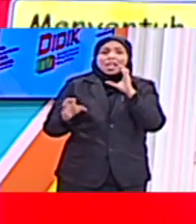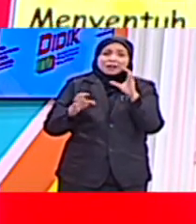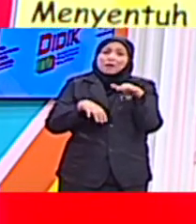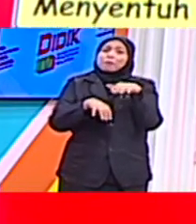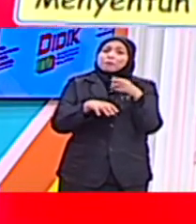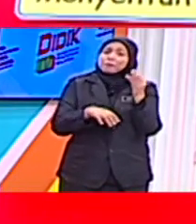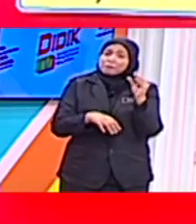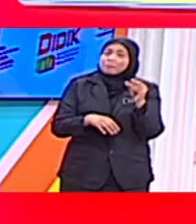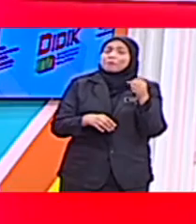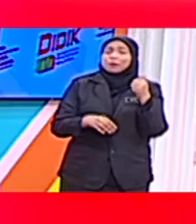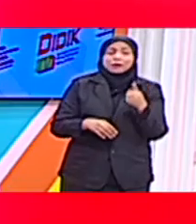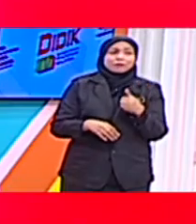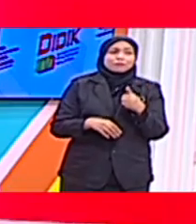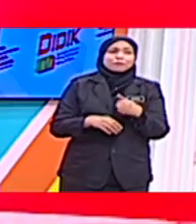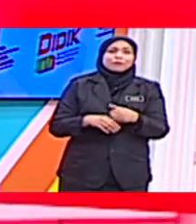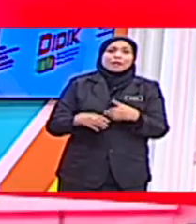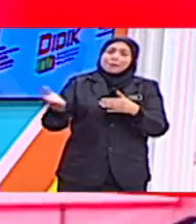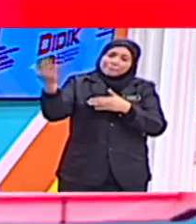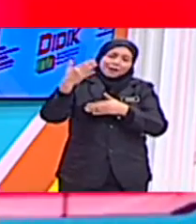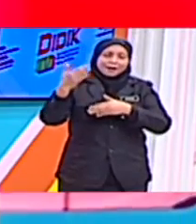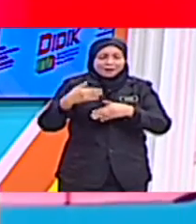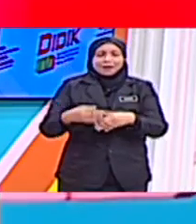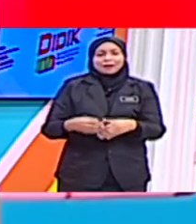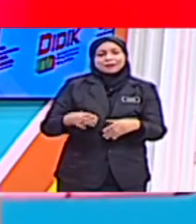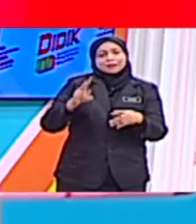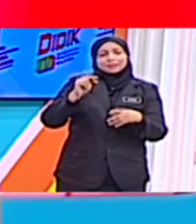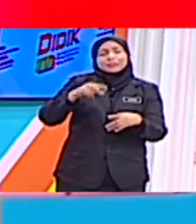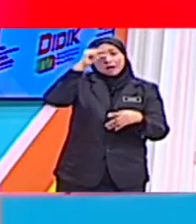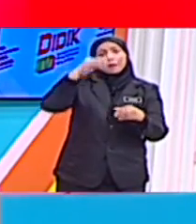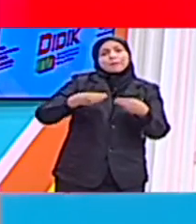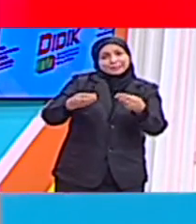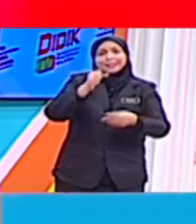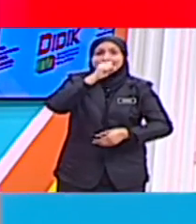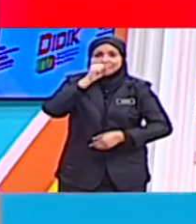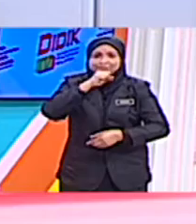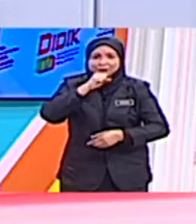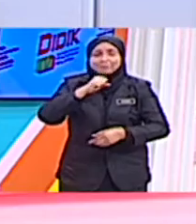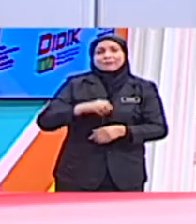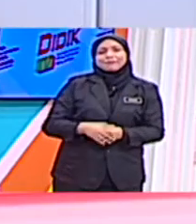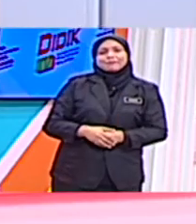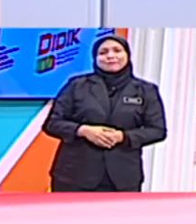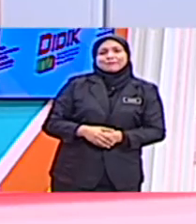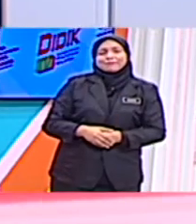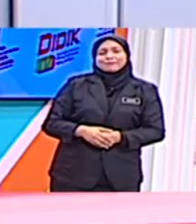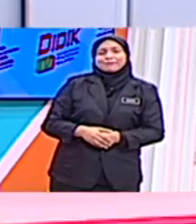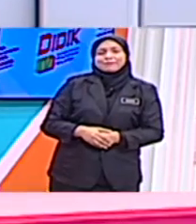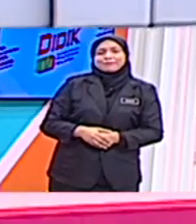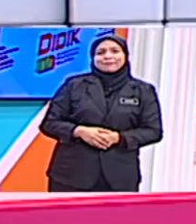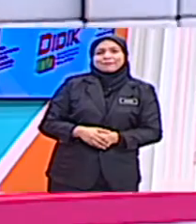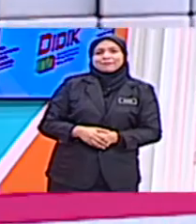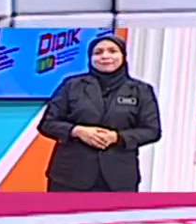sebenarnya. Pujuk. Mila adik, Mila. Kalau ni nanti kita abang belajar aiskrim. Itu memujuk.